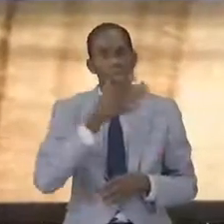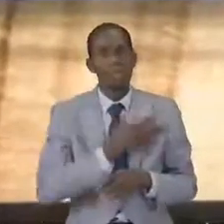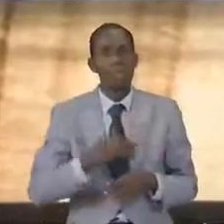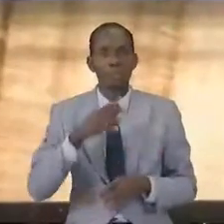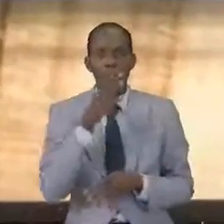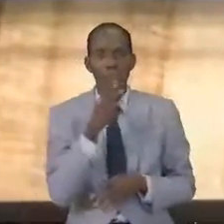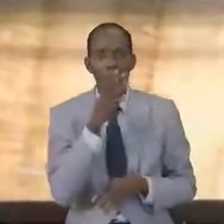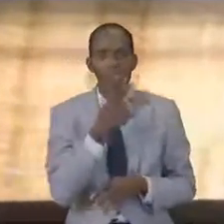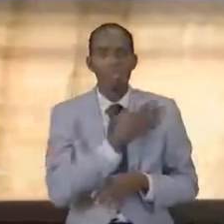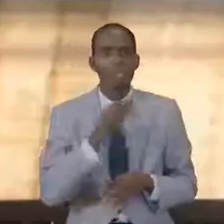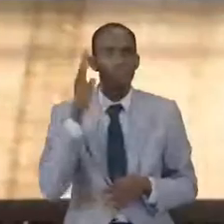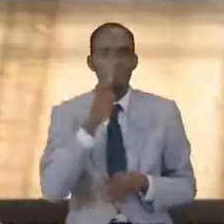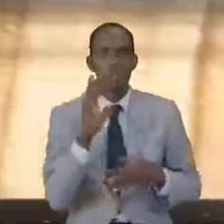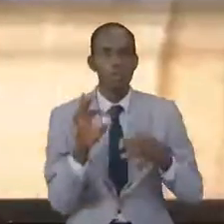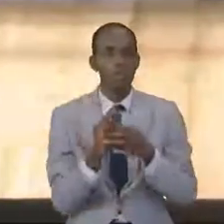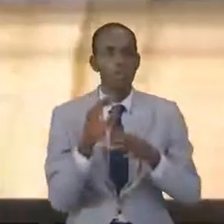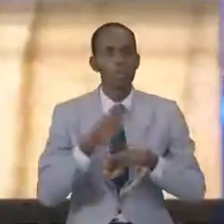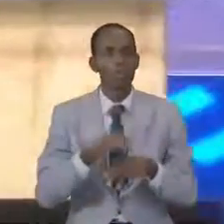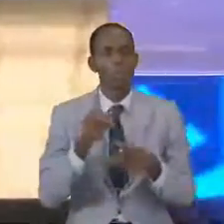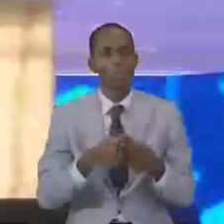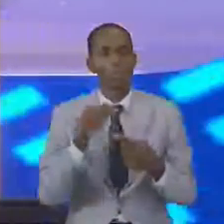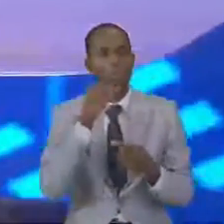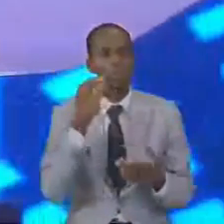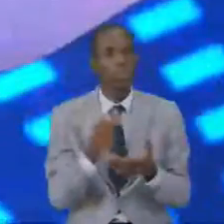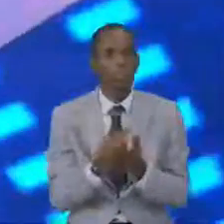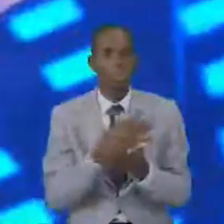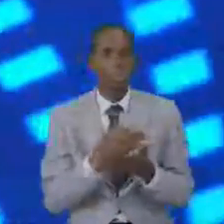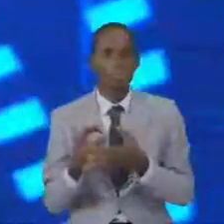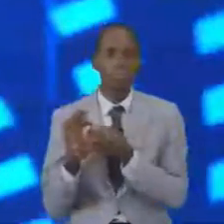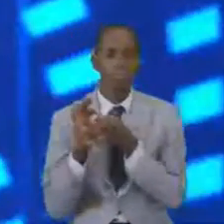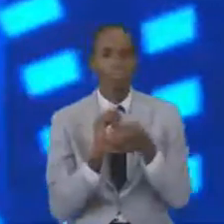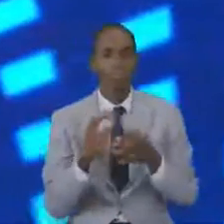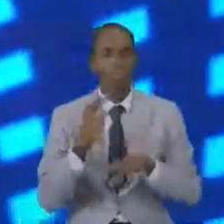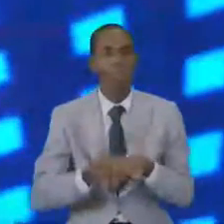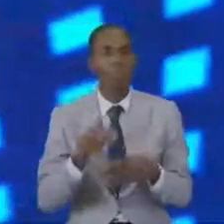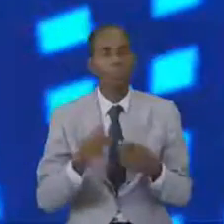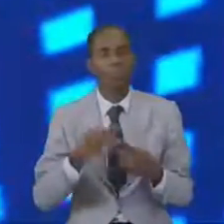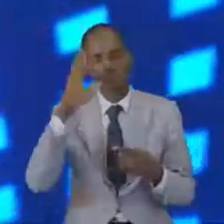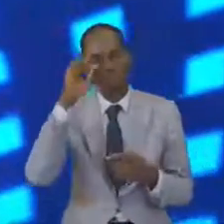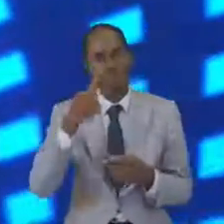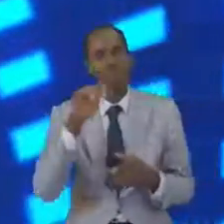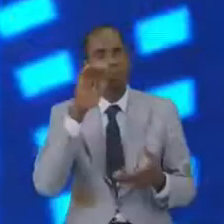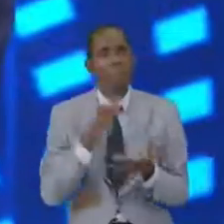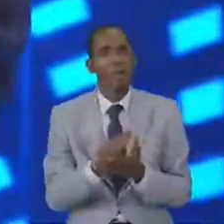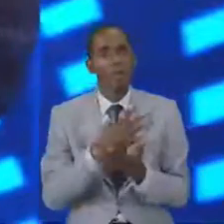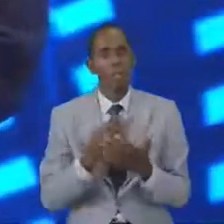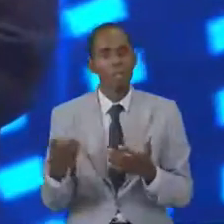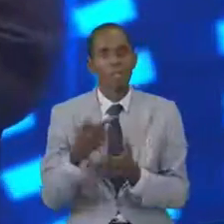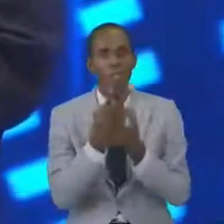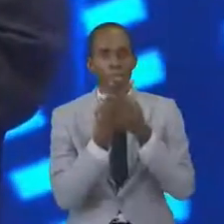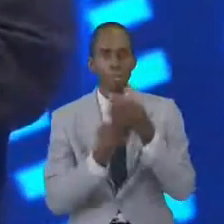et s'attachera à sa femme et les deux et les deux